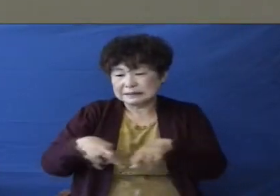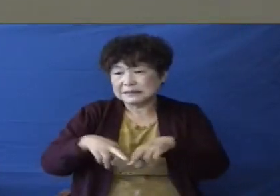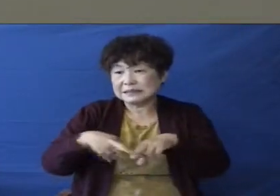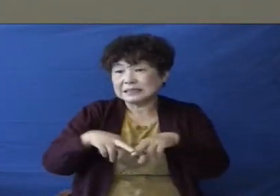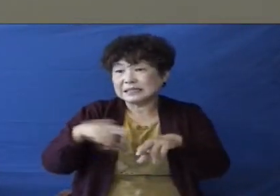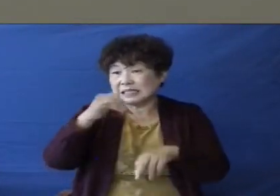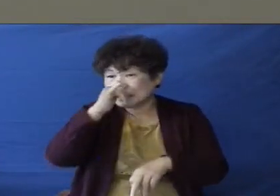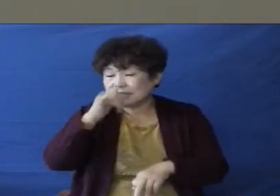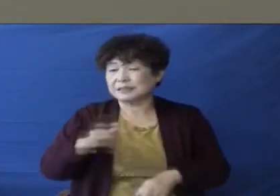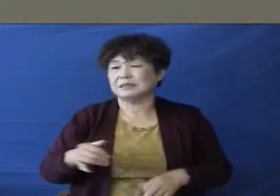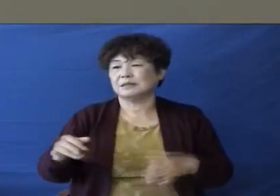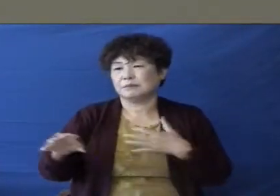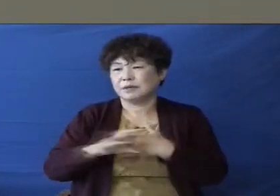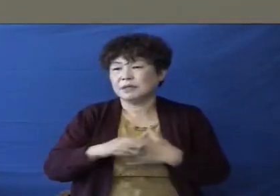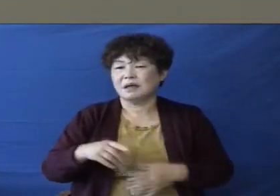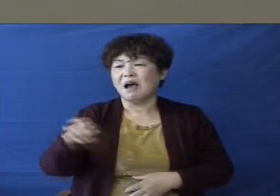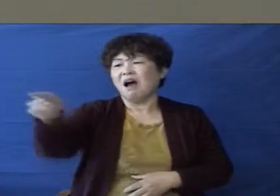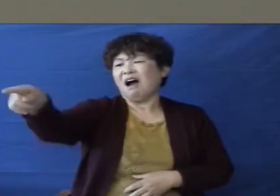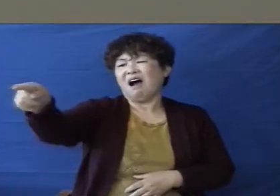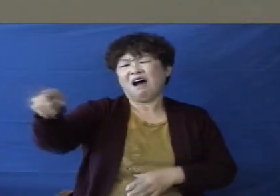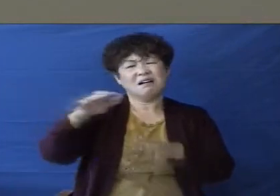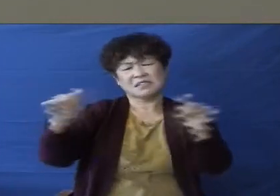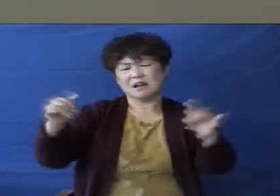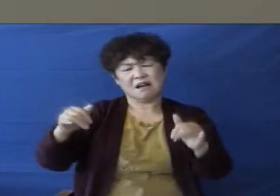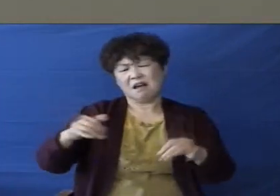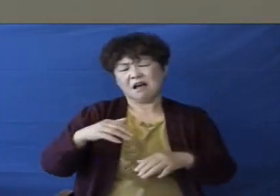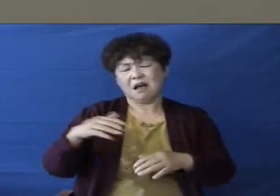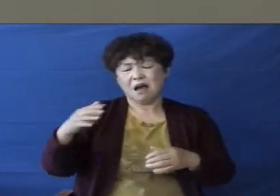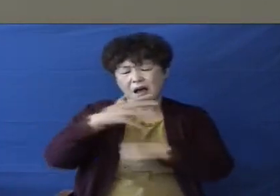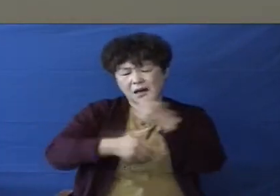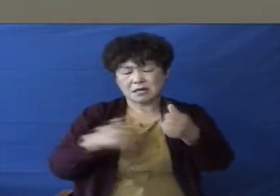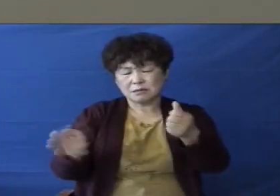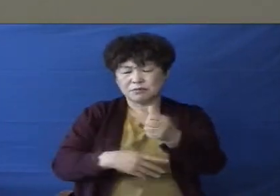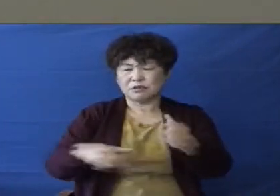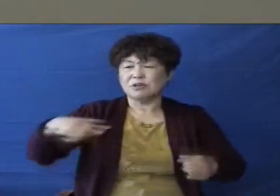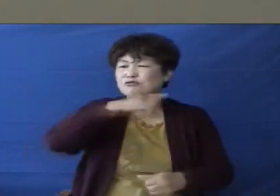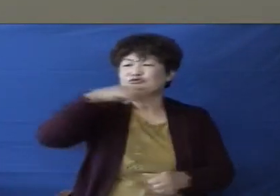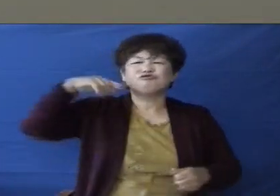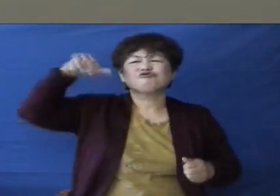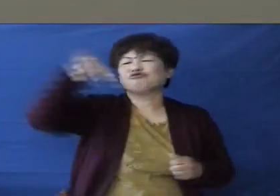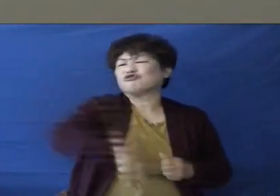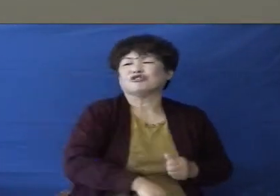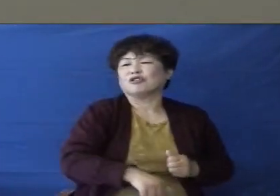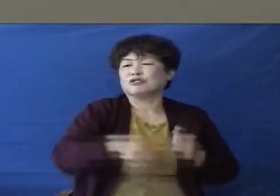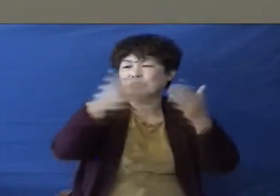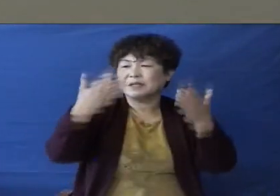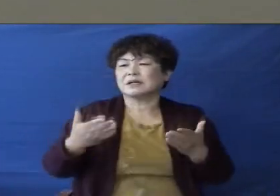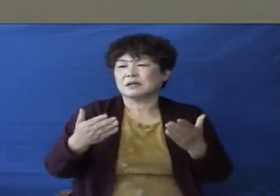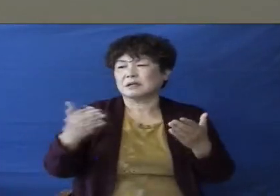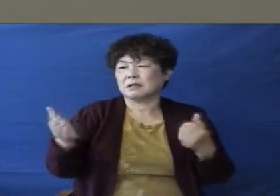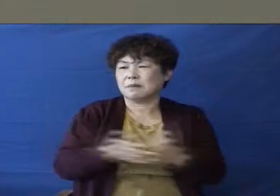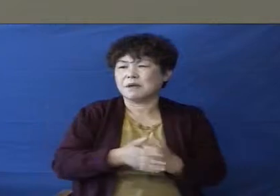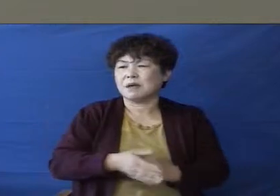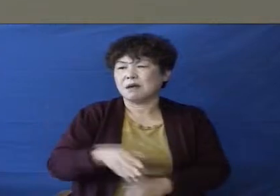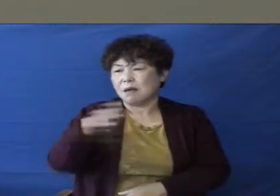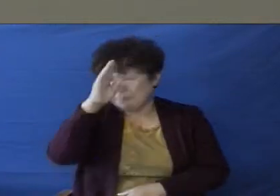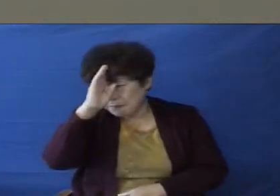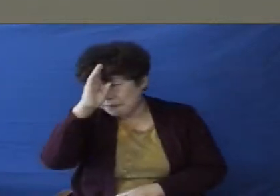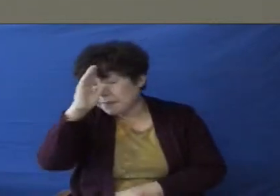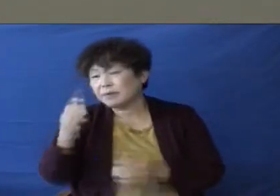그 사람은 하나님으로 또 조조와 뒀다고 그렇게 의심없이 믿던 시대의 요 그래 이